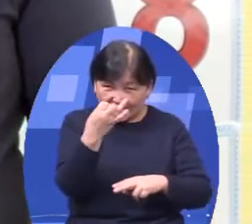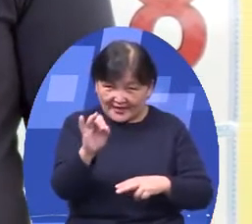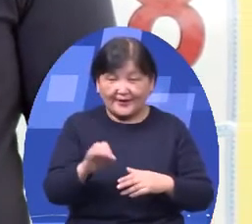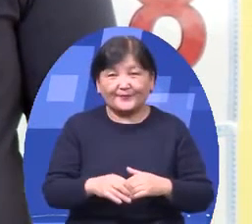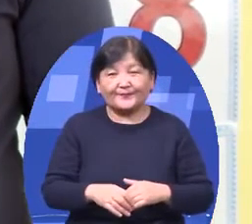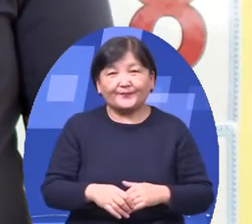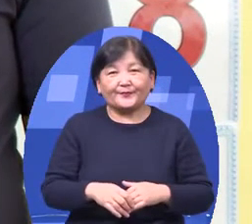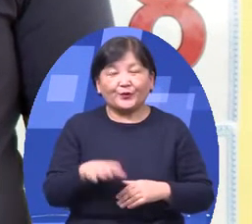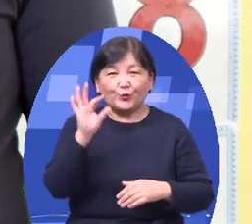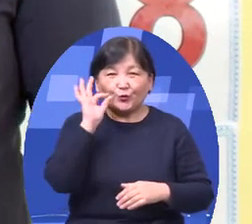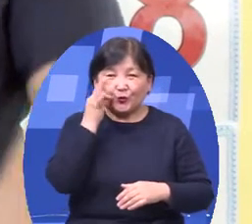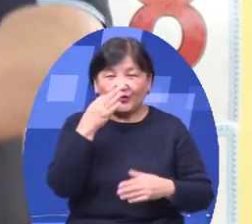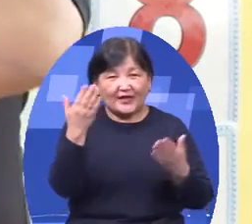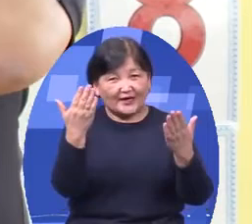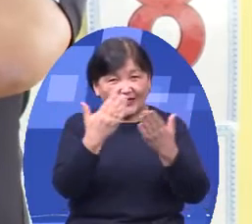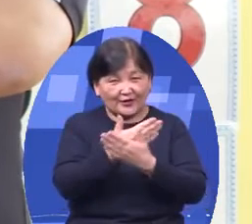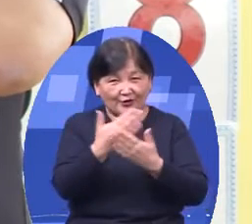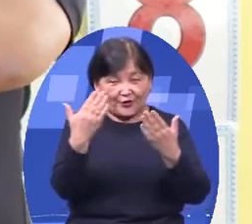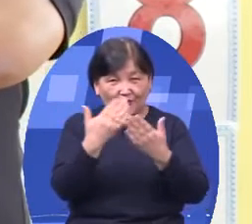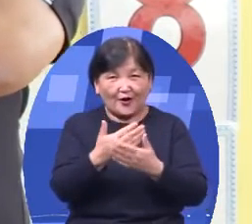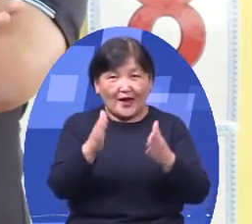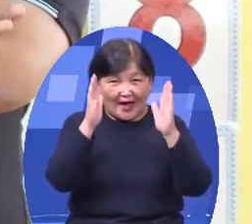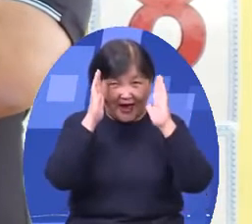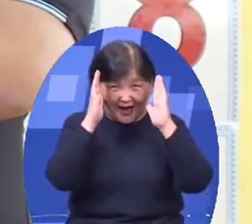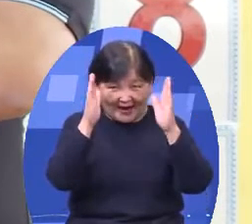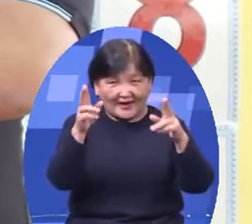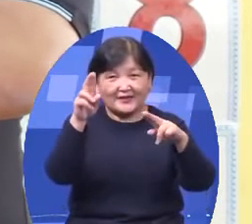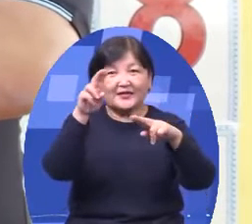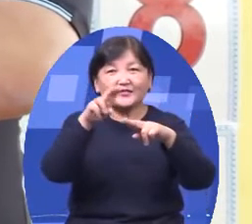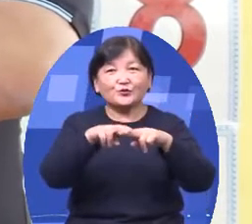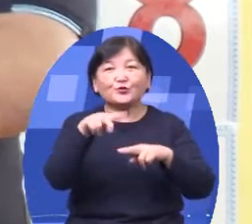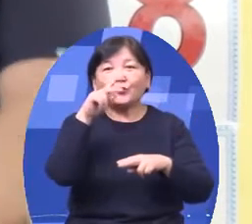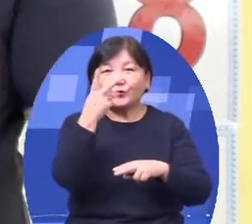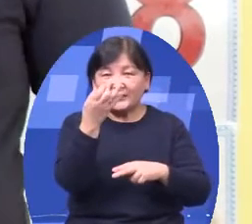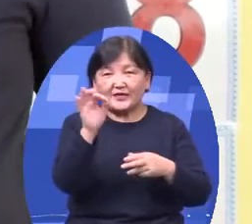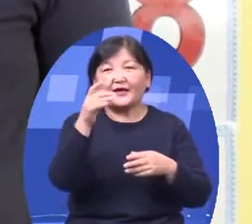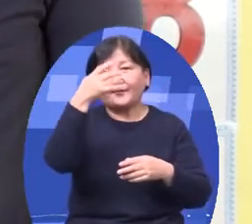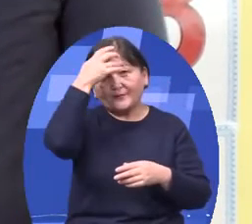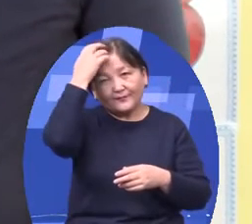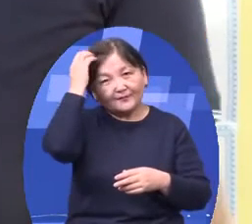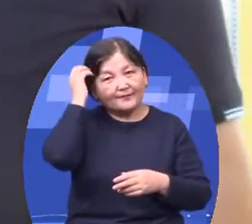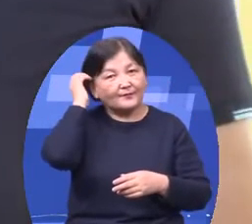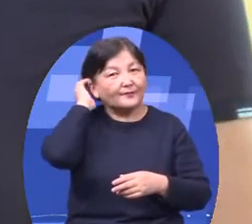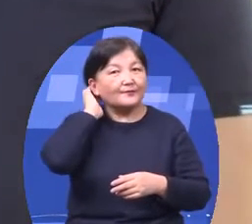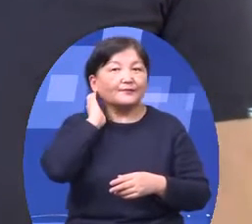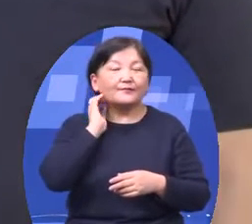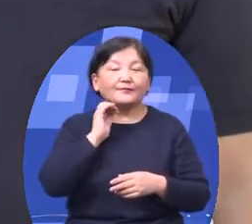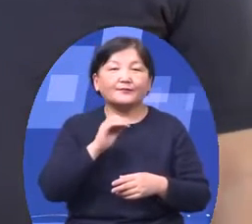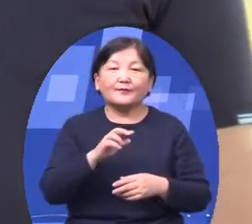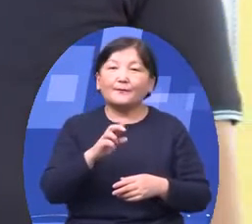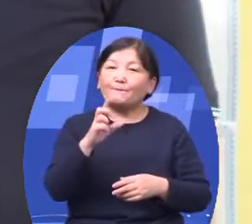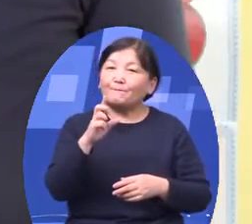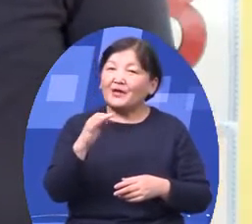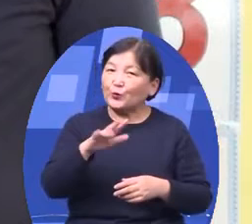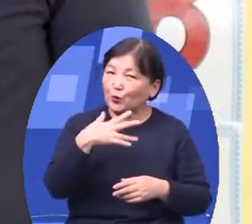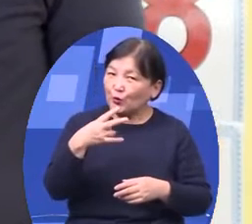хийгээрэй. Google Дэн киногоо анхааралтай сууж үзлээ. Хэрвээ Билгүн